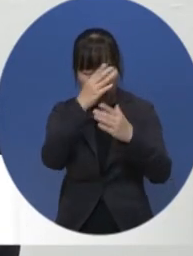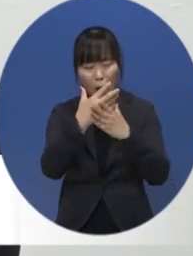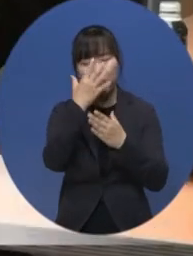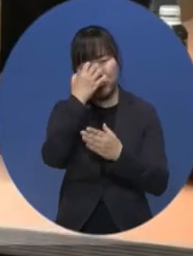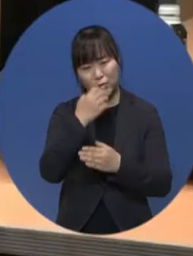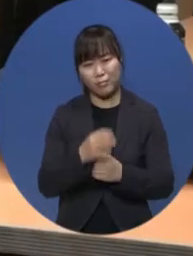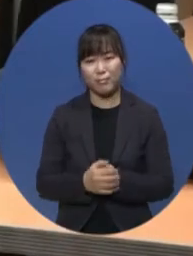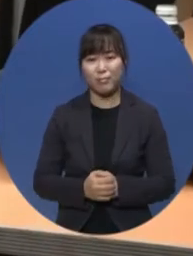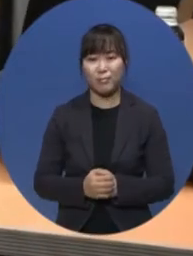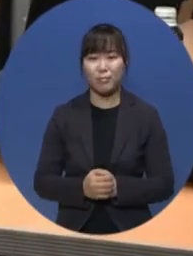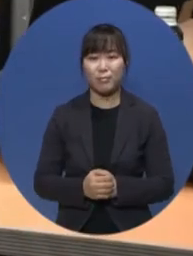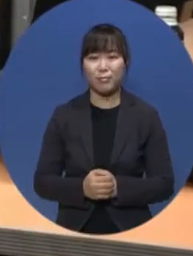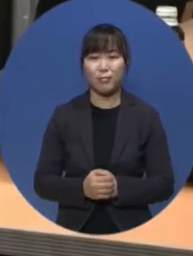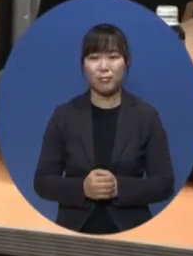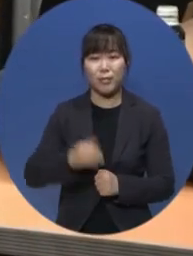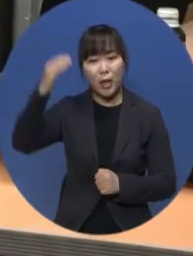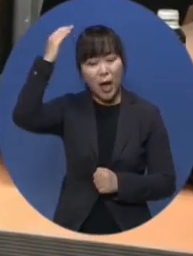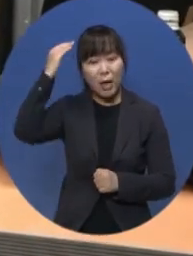우울증.